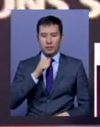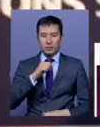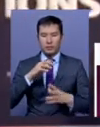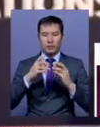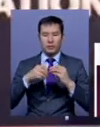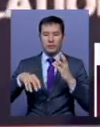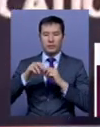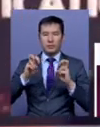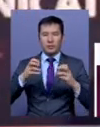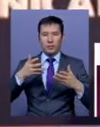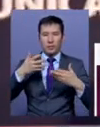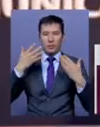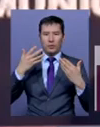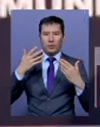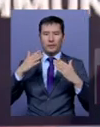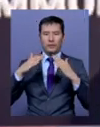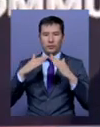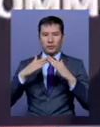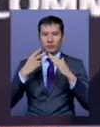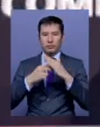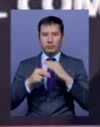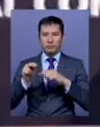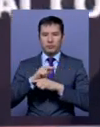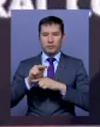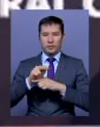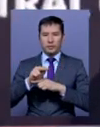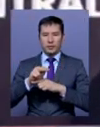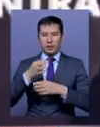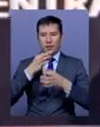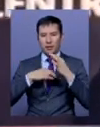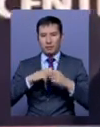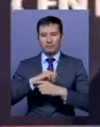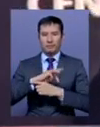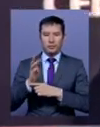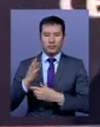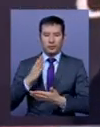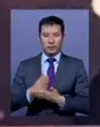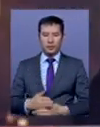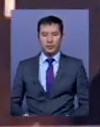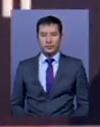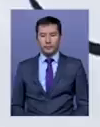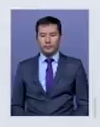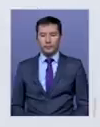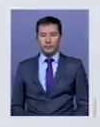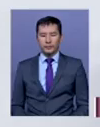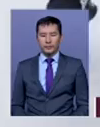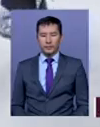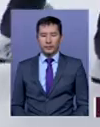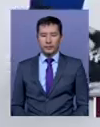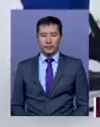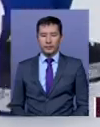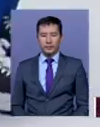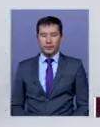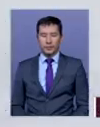всех легкая форма и находятся дома. Они обеспечены необходимыми лекарствами и находятся под наблюдением врачей.